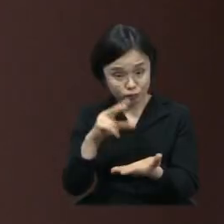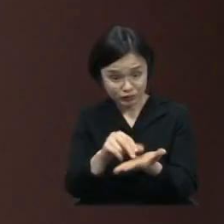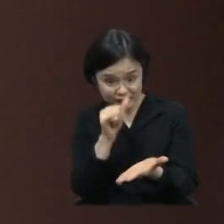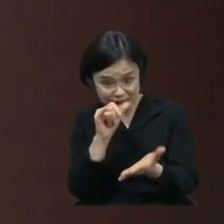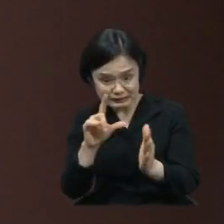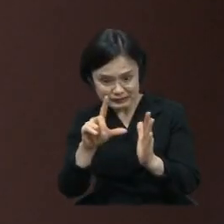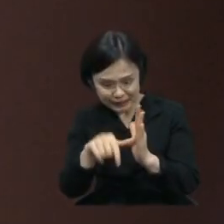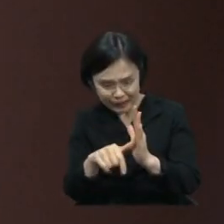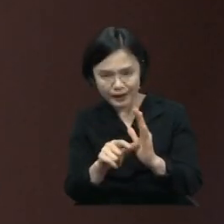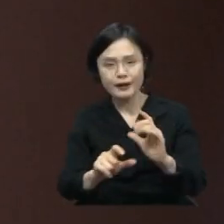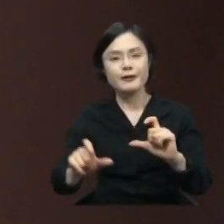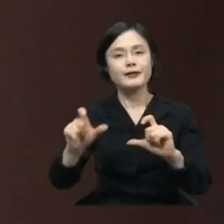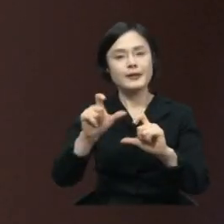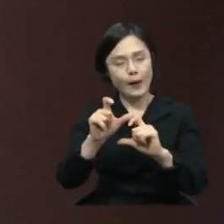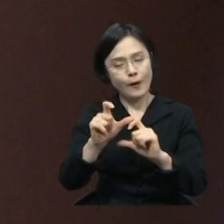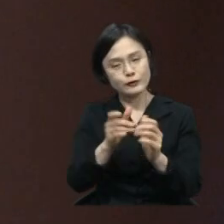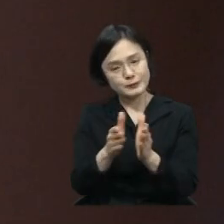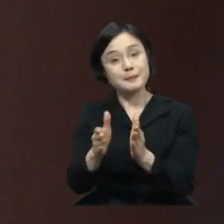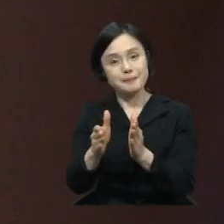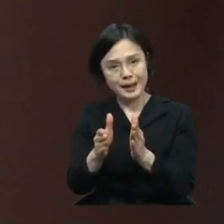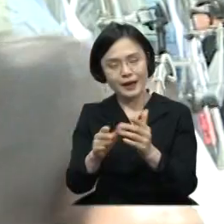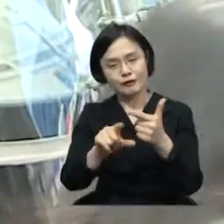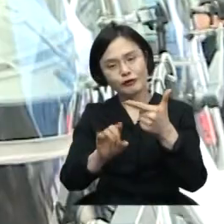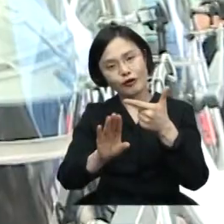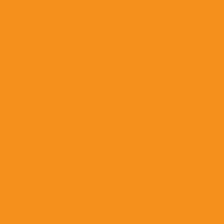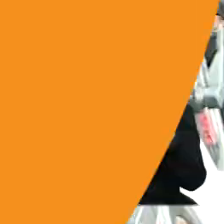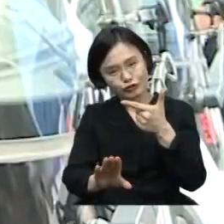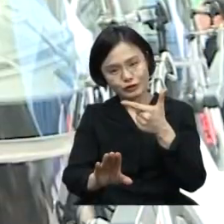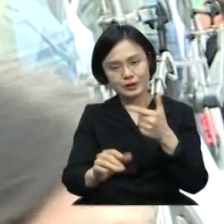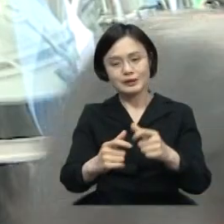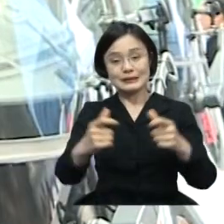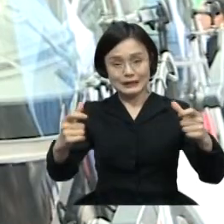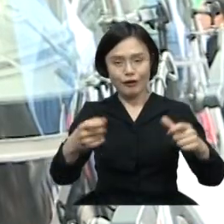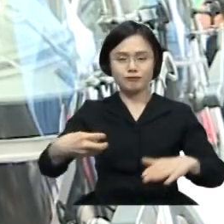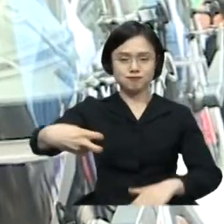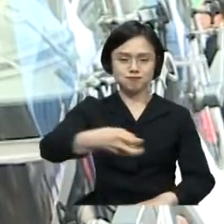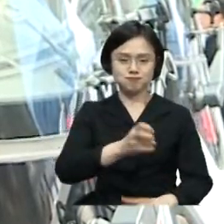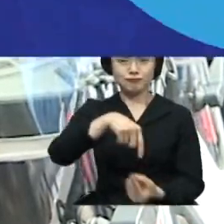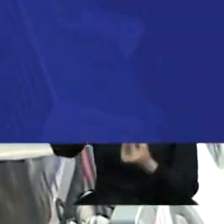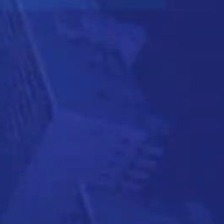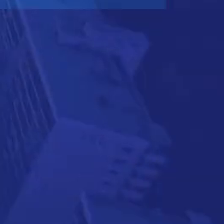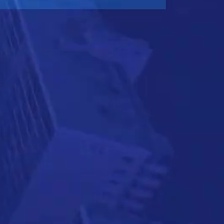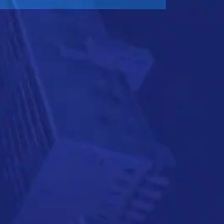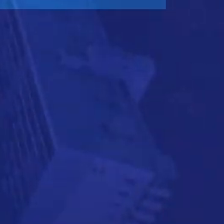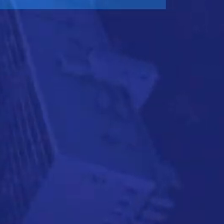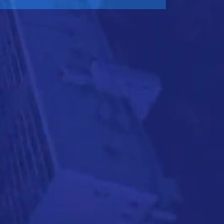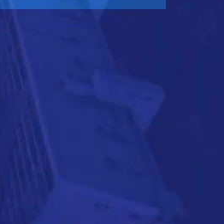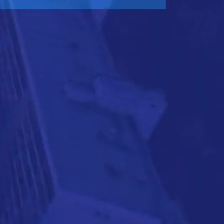운정신도시 이외 지역으로 확대한다는 계획입니다. 딜라이브 뉴스 전병천입니다.